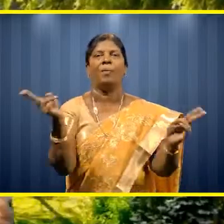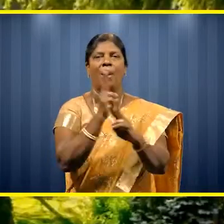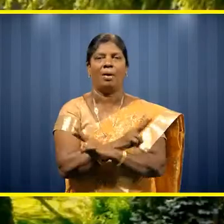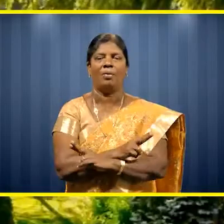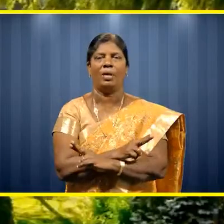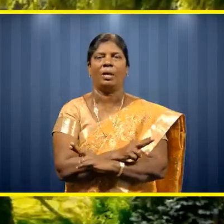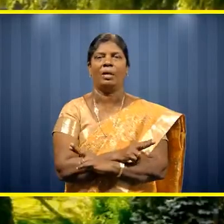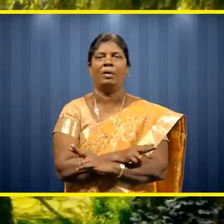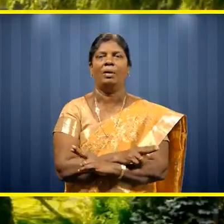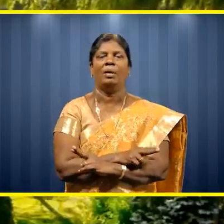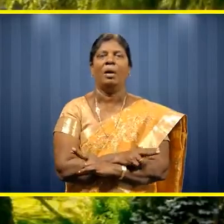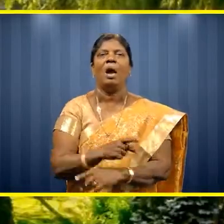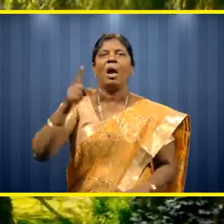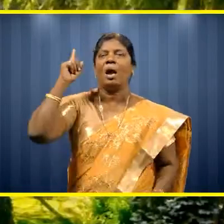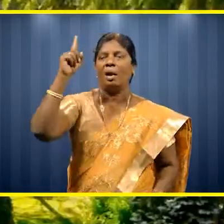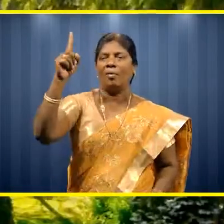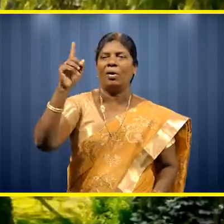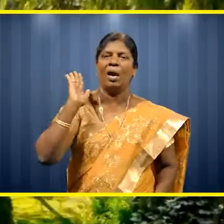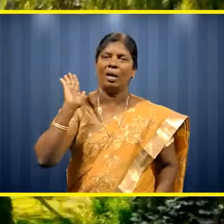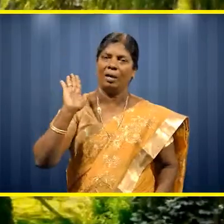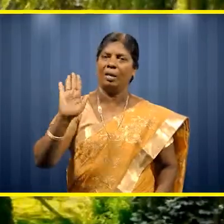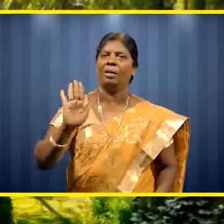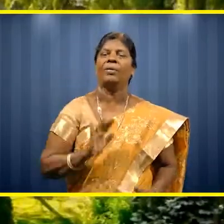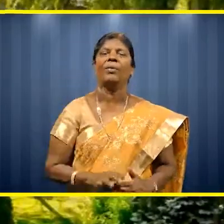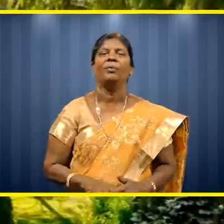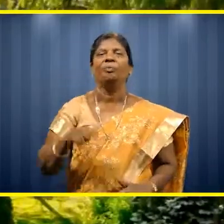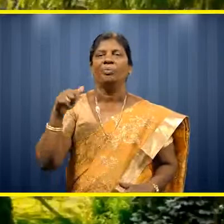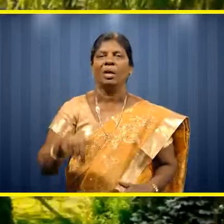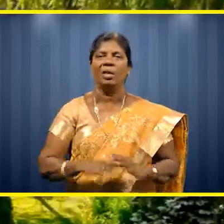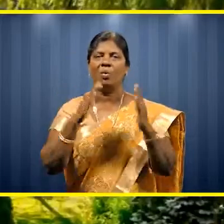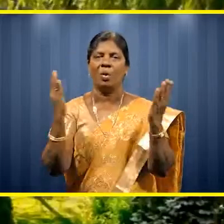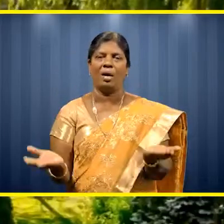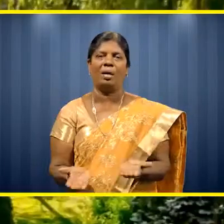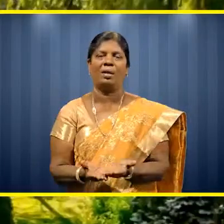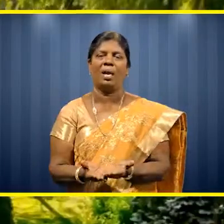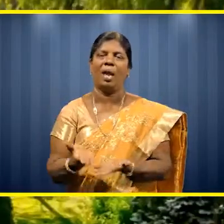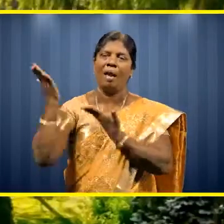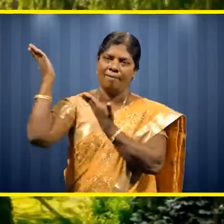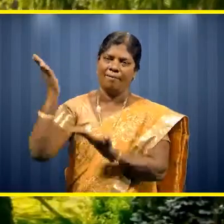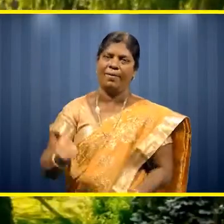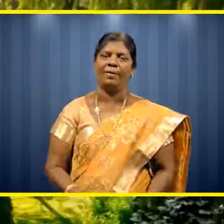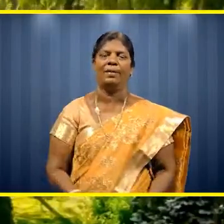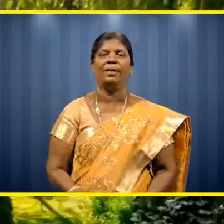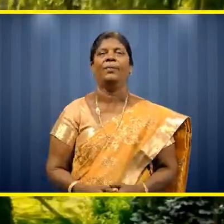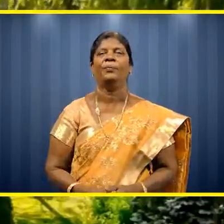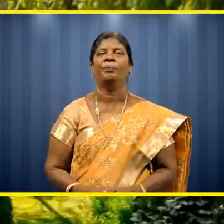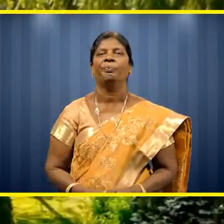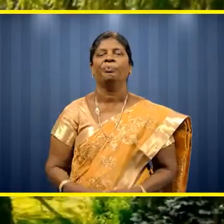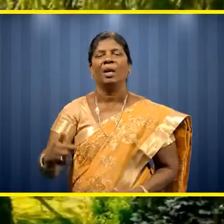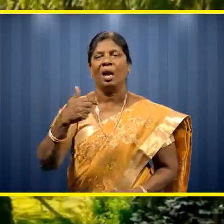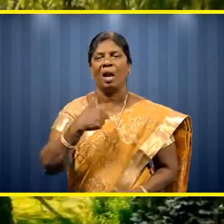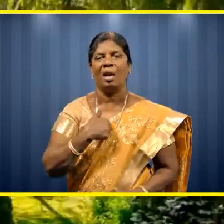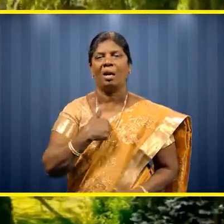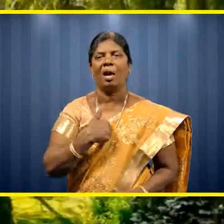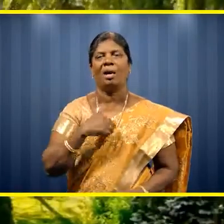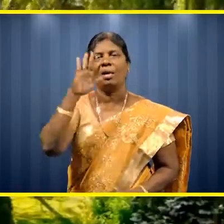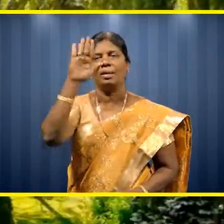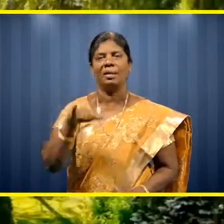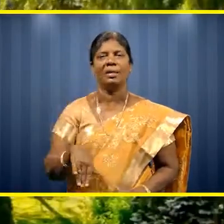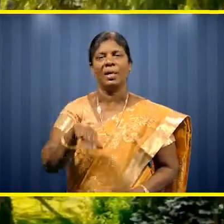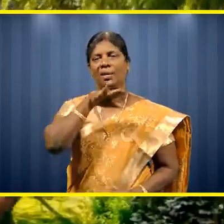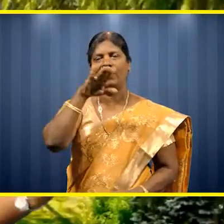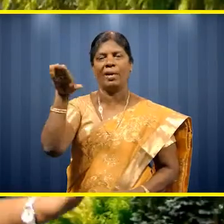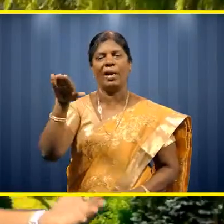உணவாக மாறுவதற்காகத்தான் கடவுளாய் இருந்தவர் இந்த உலகத்தில் இறங்கி வந்து